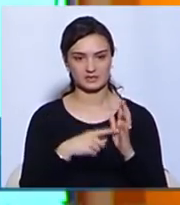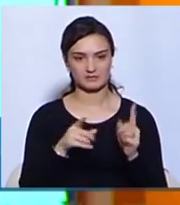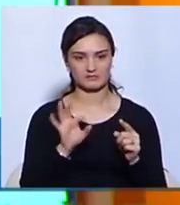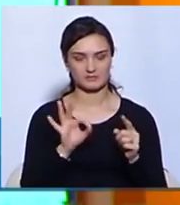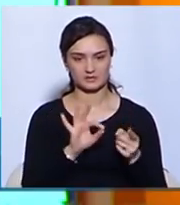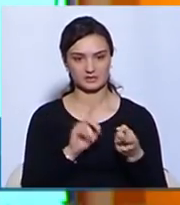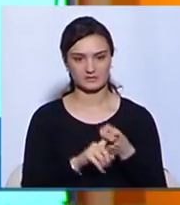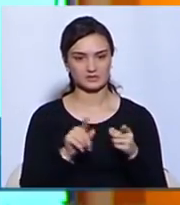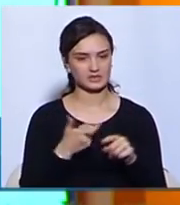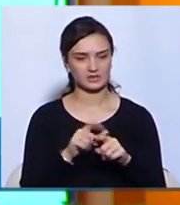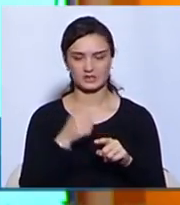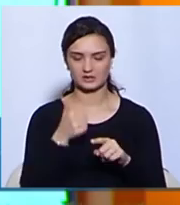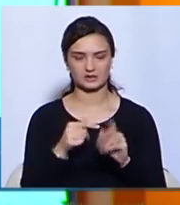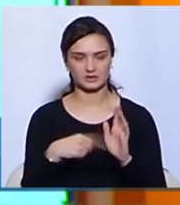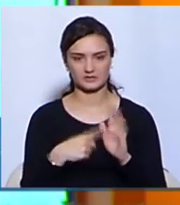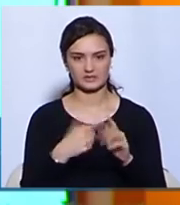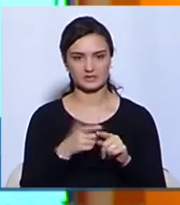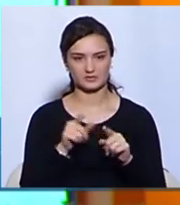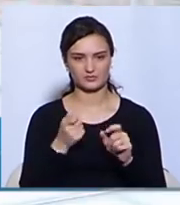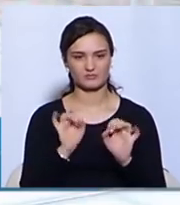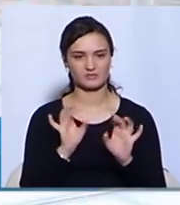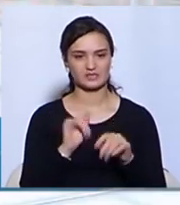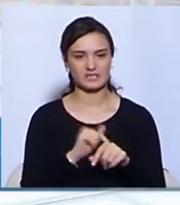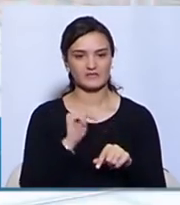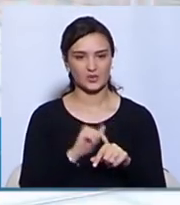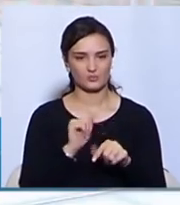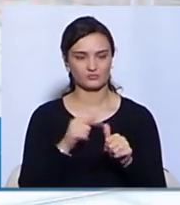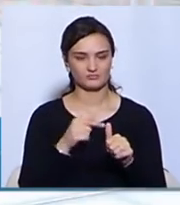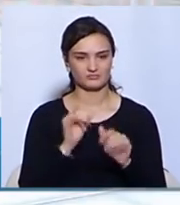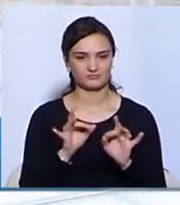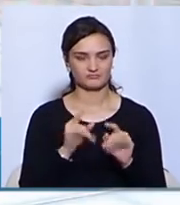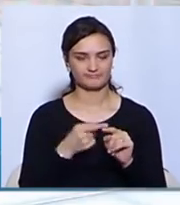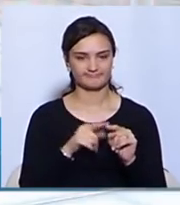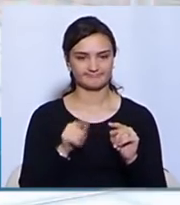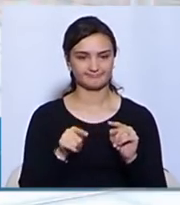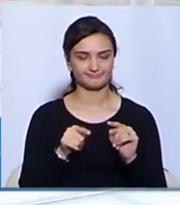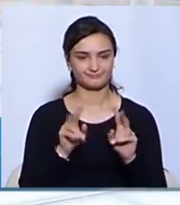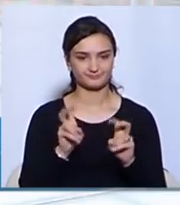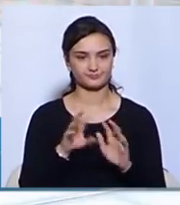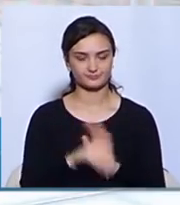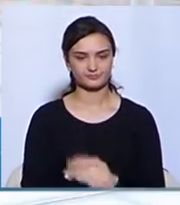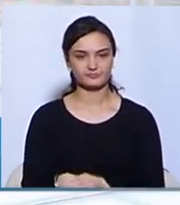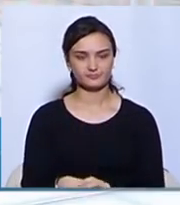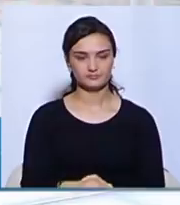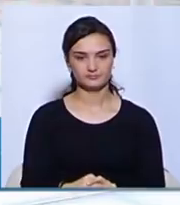ძალიან კარგი კითხვაა ეს და ძალიან მტკივნეული სხვათაშორის რეპროდუქციულ კონტექსტში